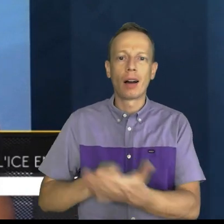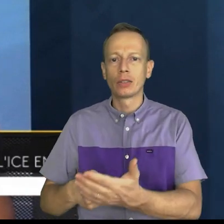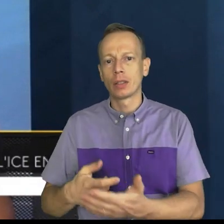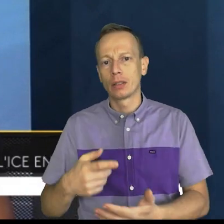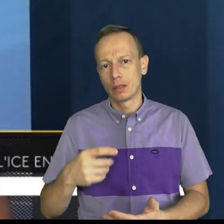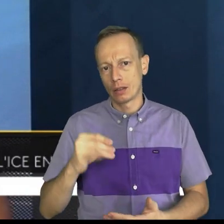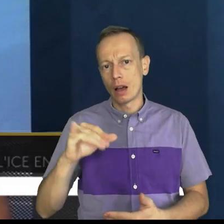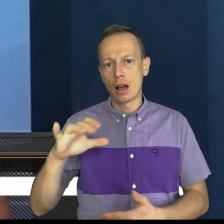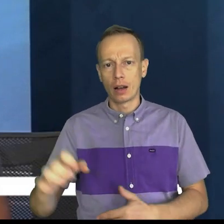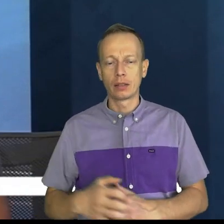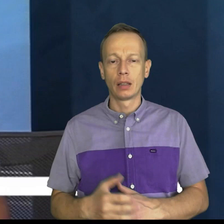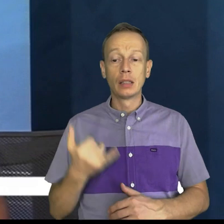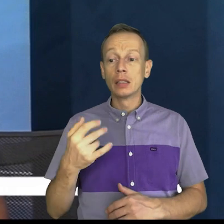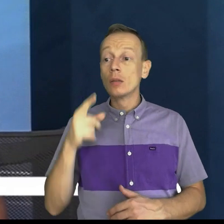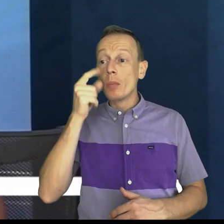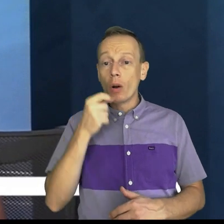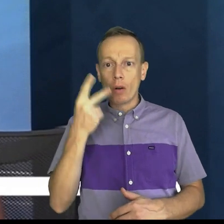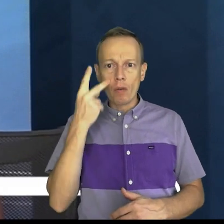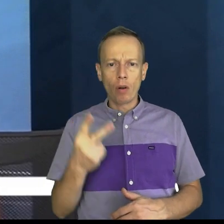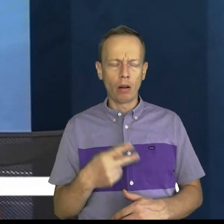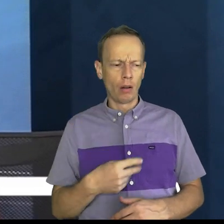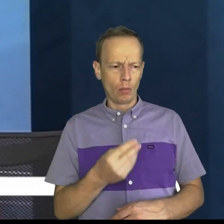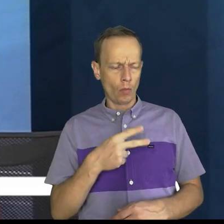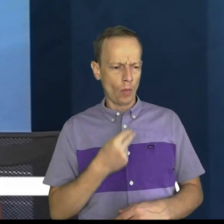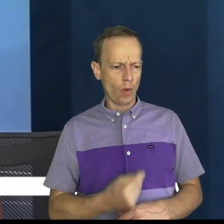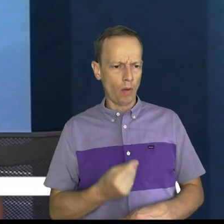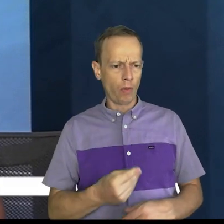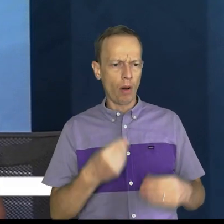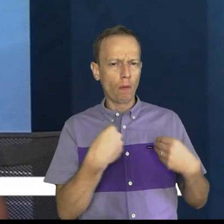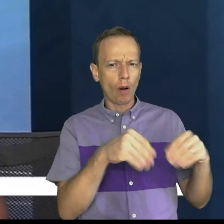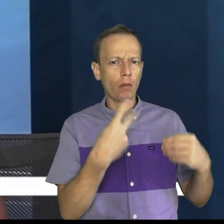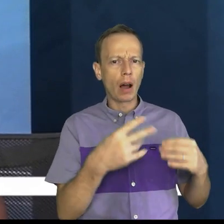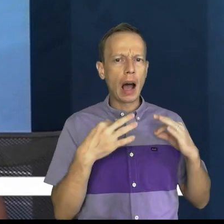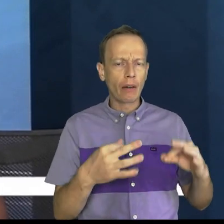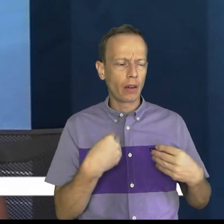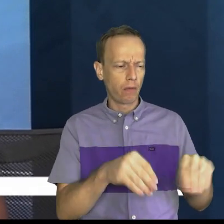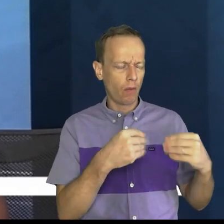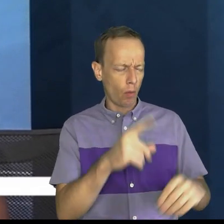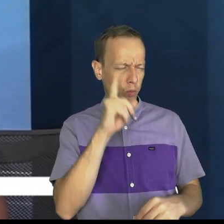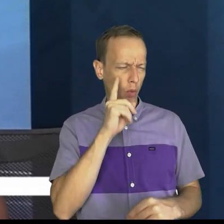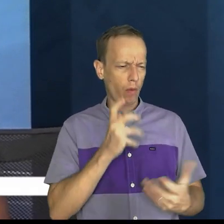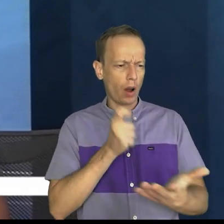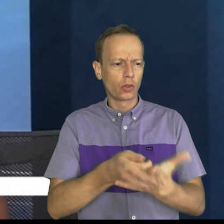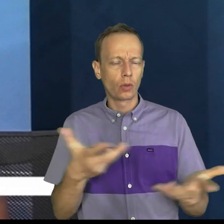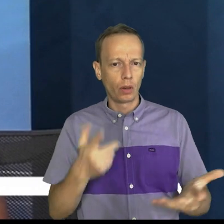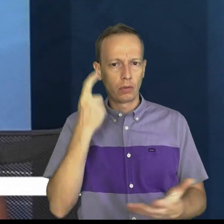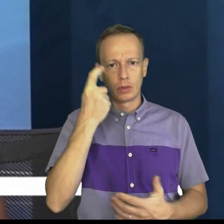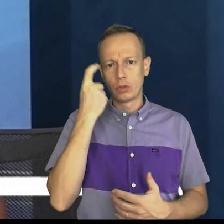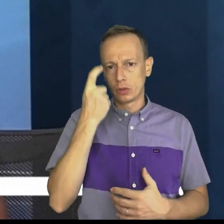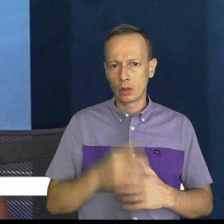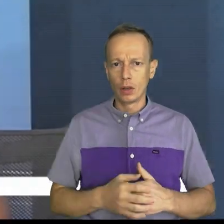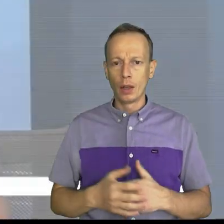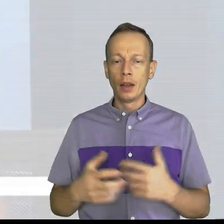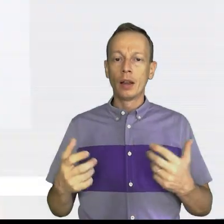téléphone. Quand vous voyez, par an, votre enfant qui commence à vendre tous ses effets personnels, il faut se poser